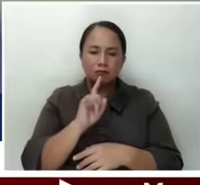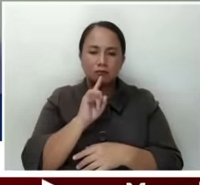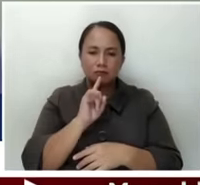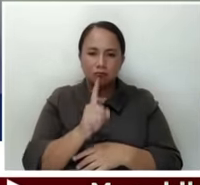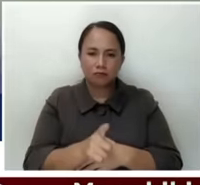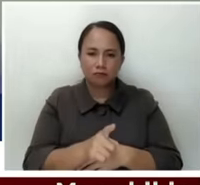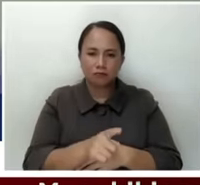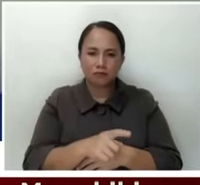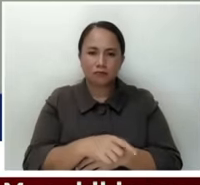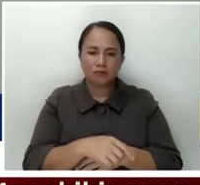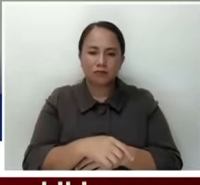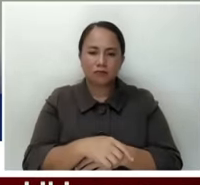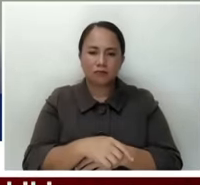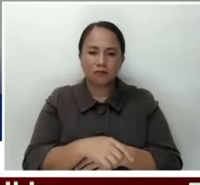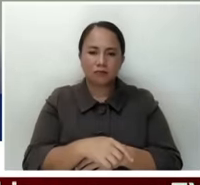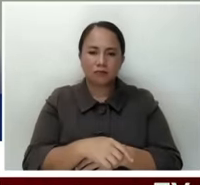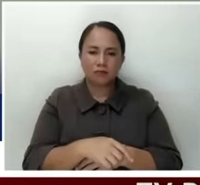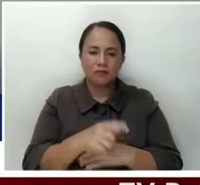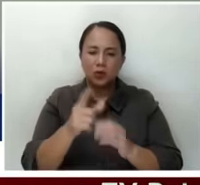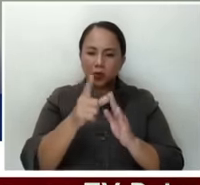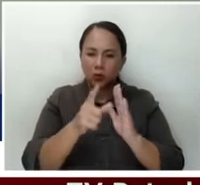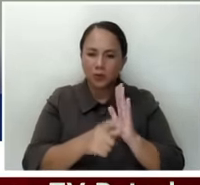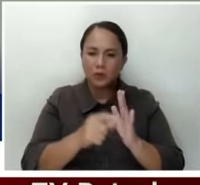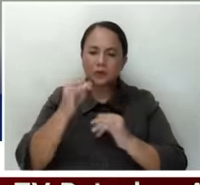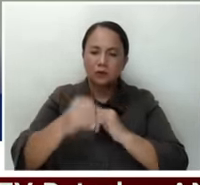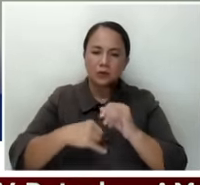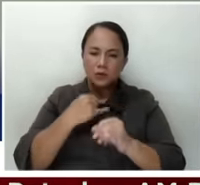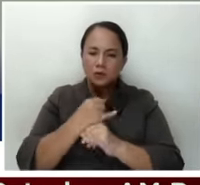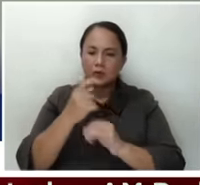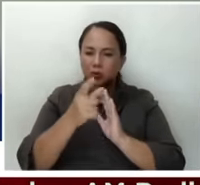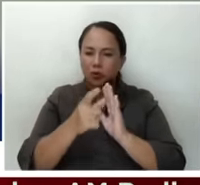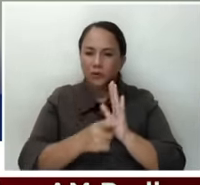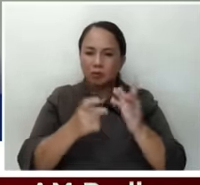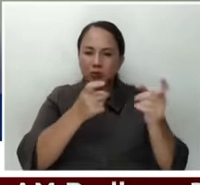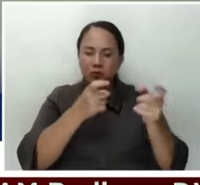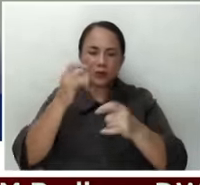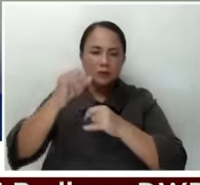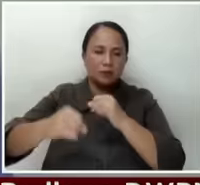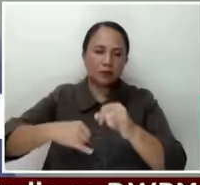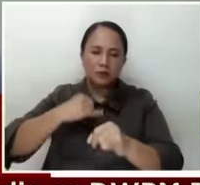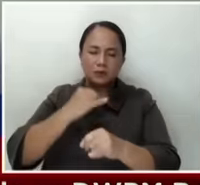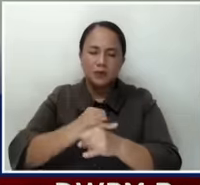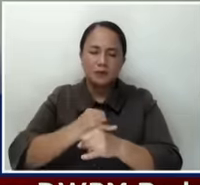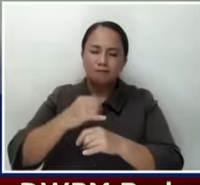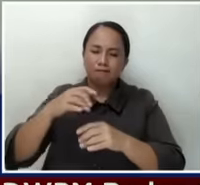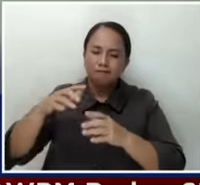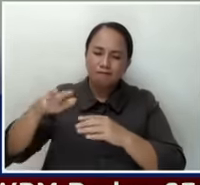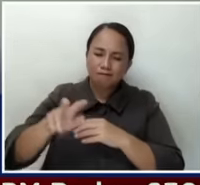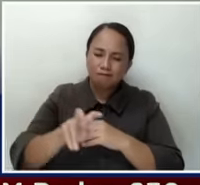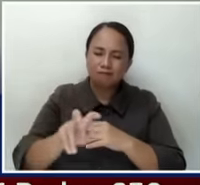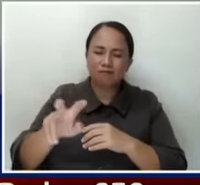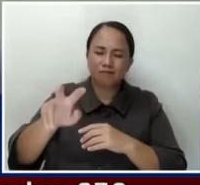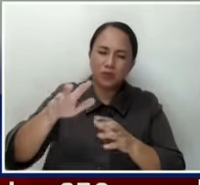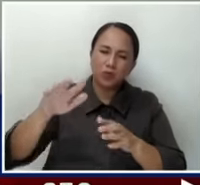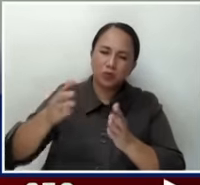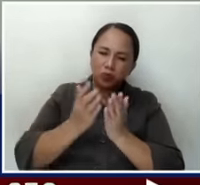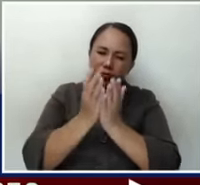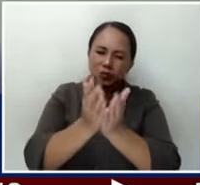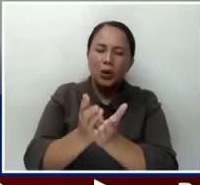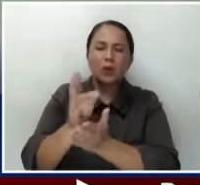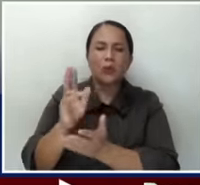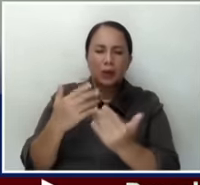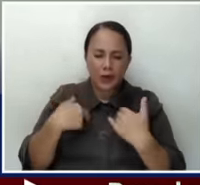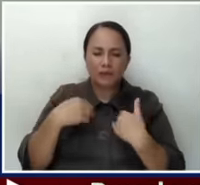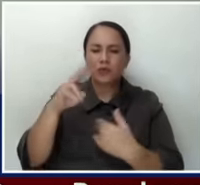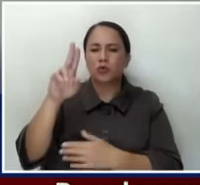for the laws, international law that govern international navigation. We have the UN Convention